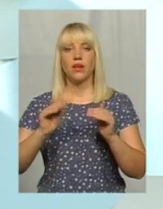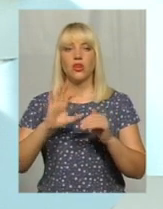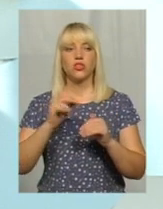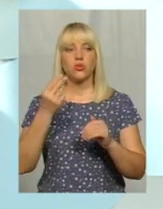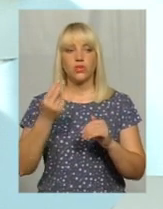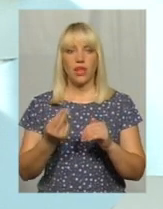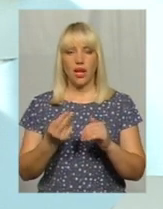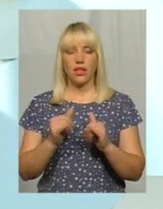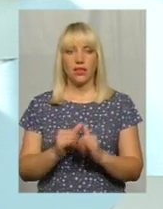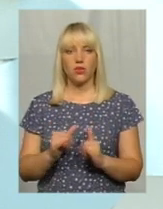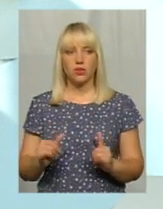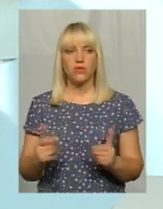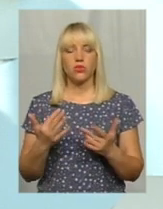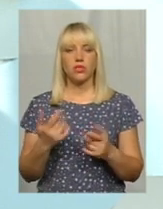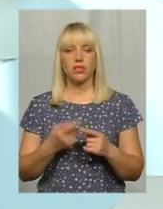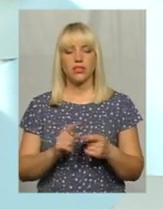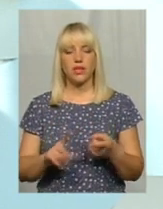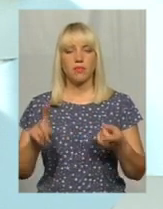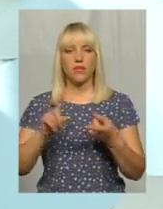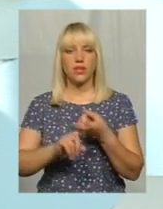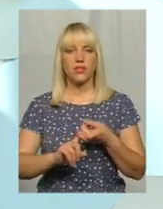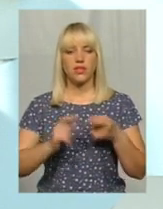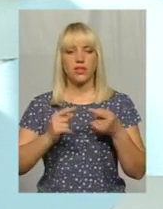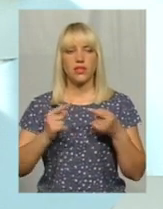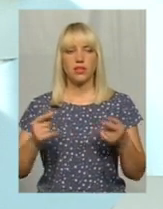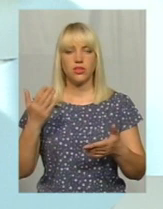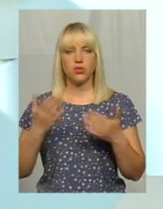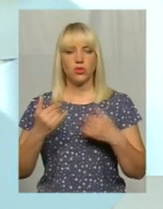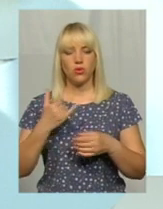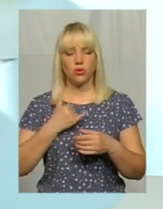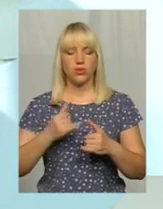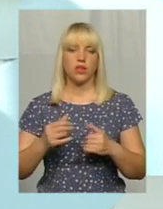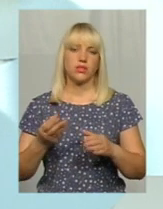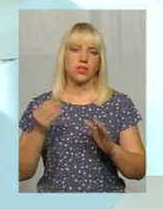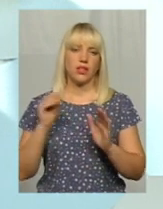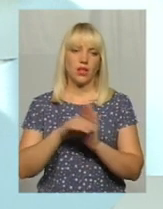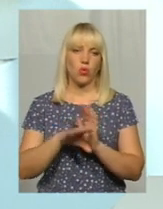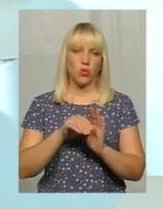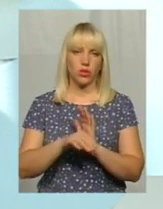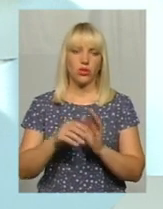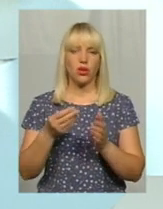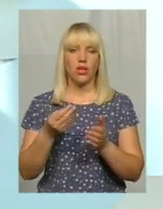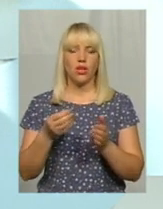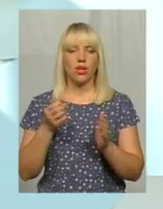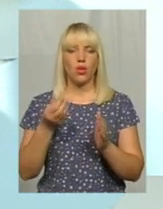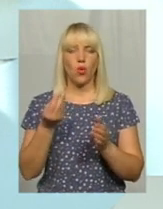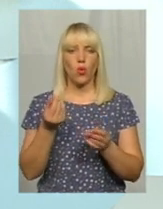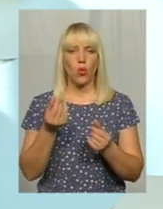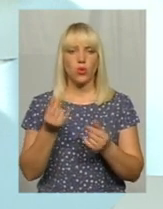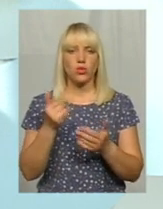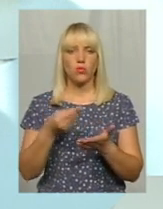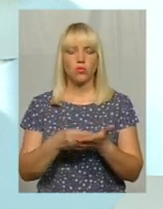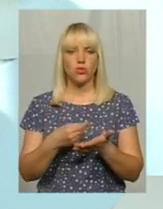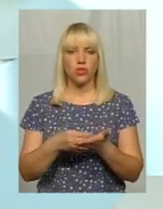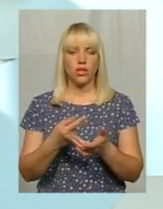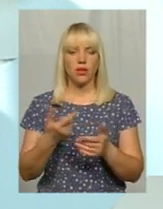соціальний розвиток, оскільки це взаємопов'язані речі. Якщо в нас надходить більше коштів у бюджет, тоді ми можемо їх використовувати